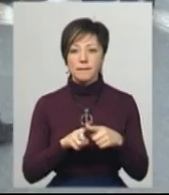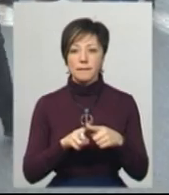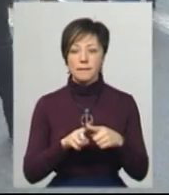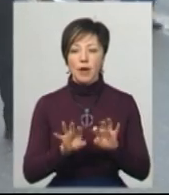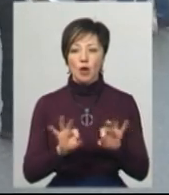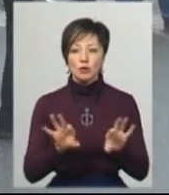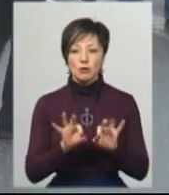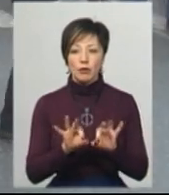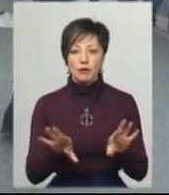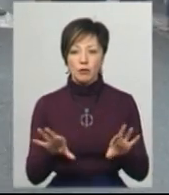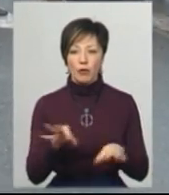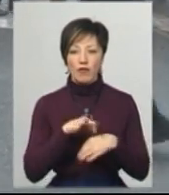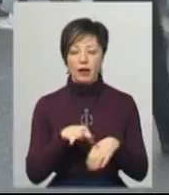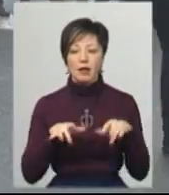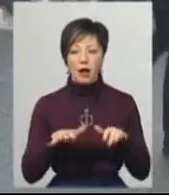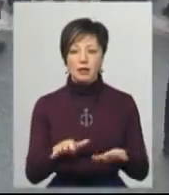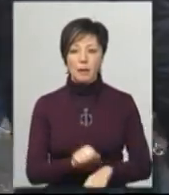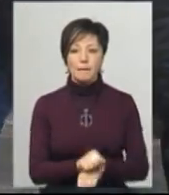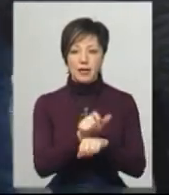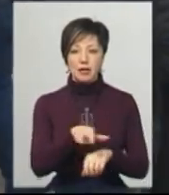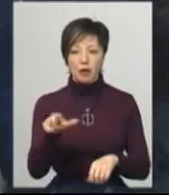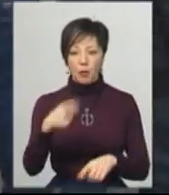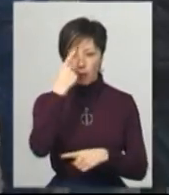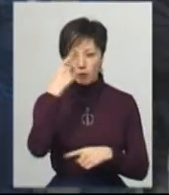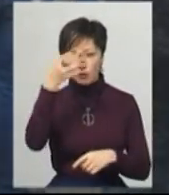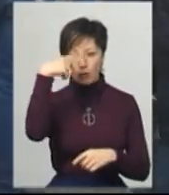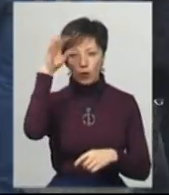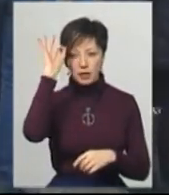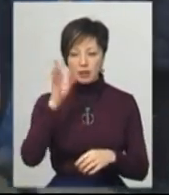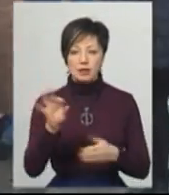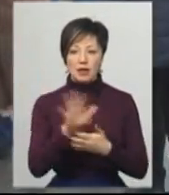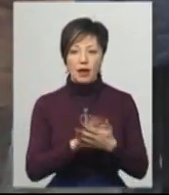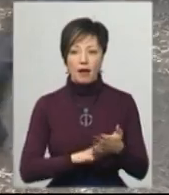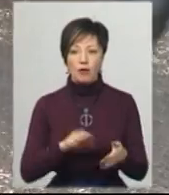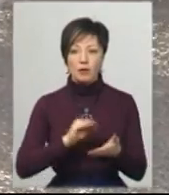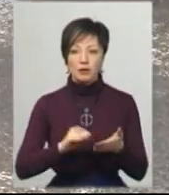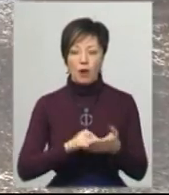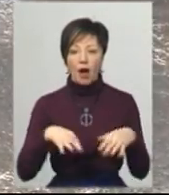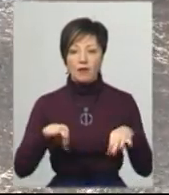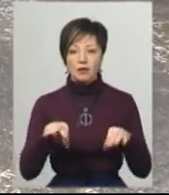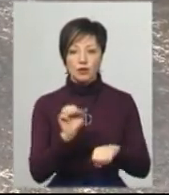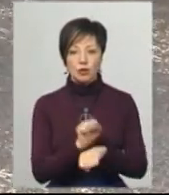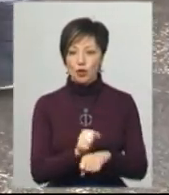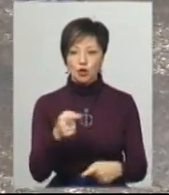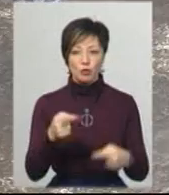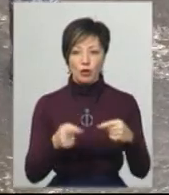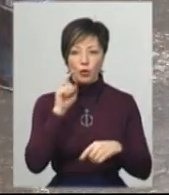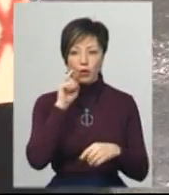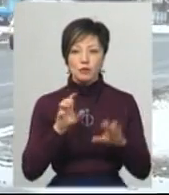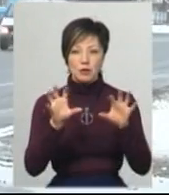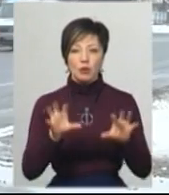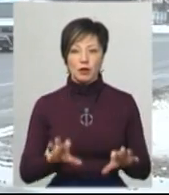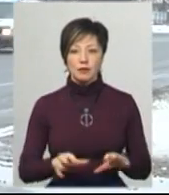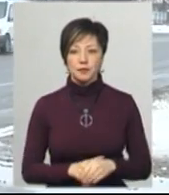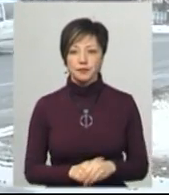Чубенко, розповідає, про проведення акції мітингарі поліції попереджали письмовою заявою. І те, що автівки довго не стоять, не суперечить українському